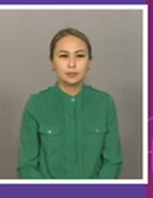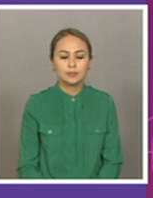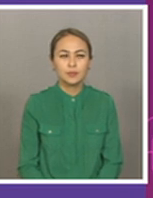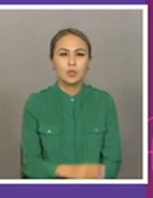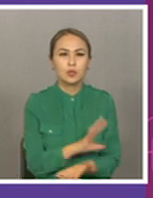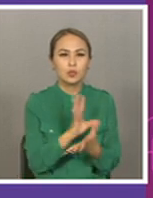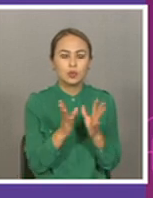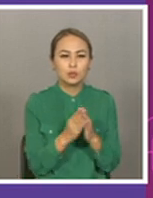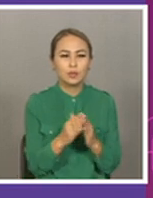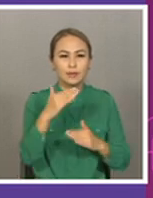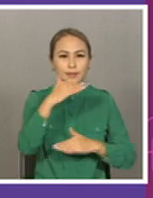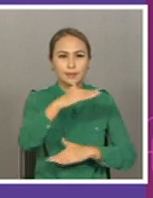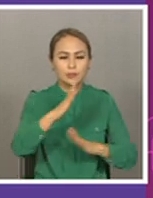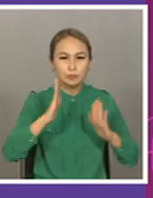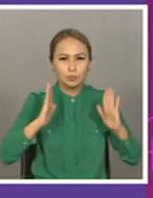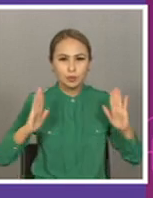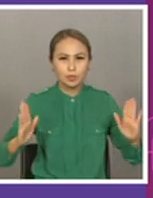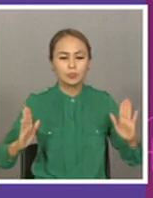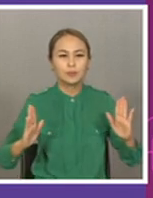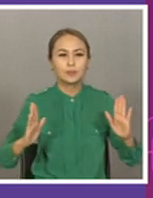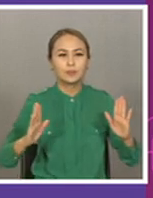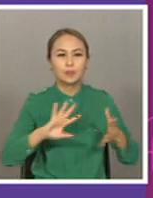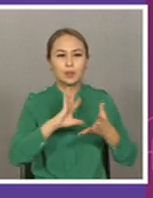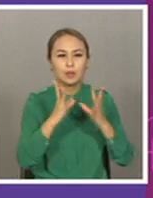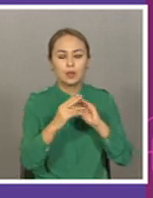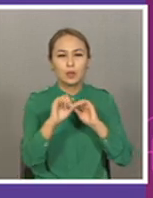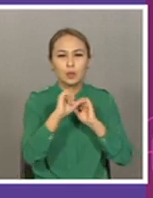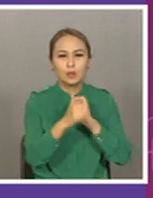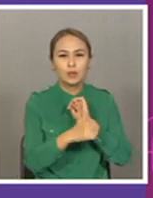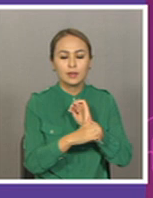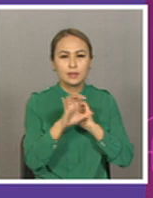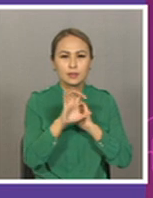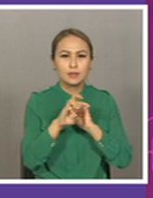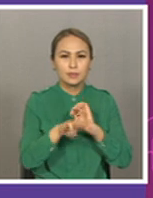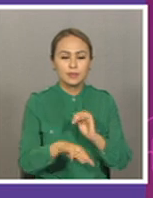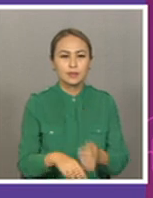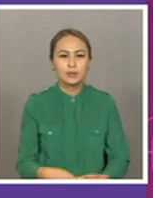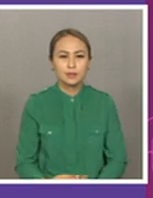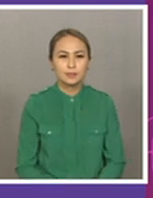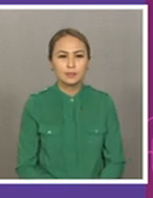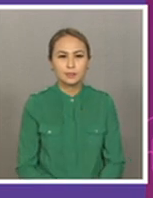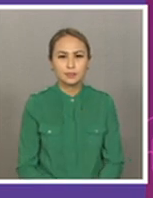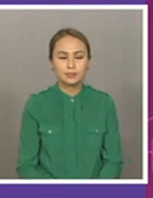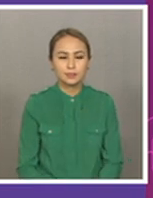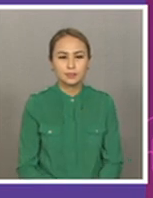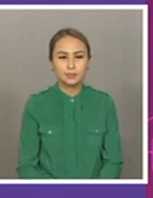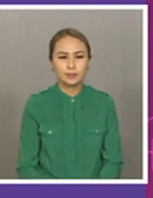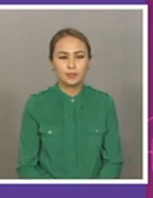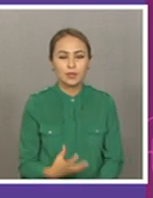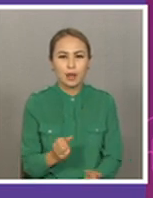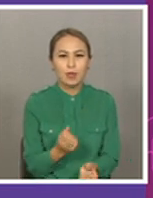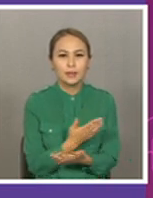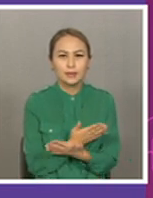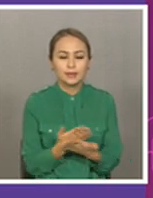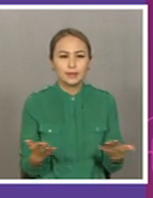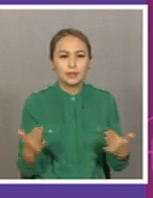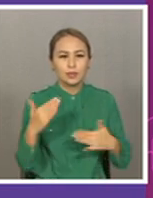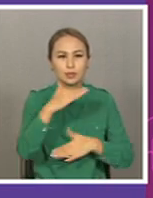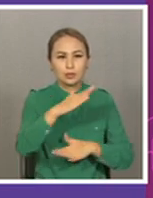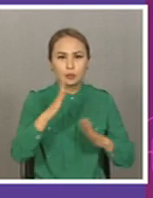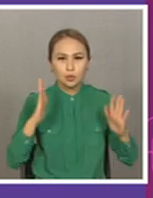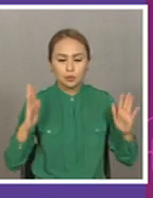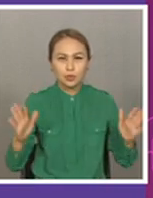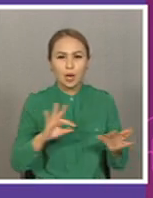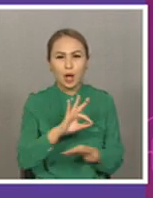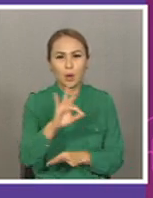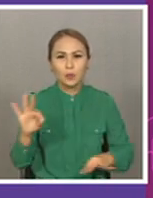Сонымен тік төрт бұрыштың периметрі 16 сантиметрге тең. Ал енді тік төрт бұрыштың